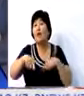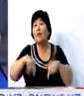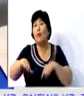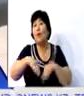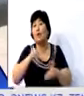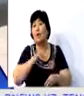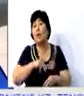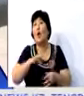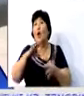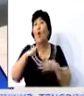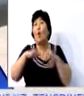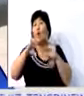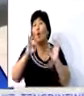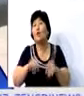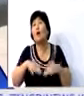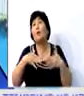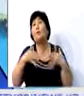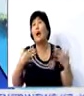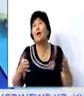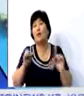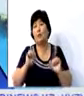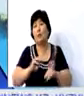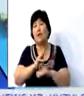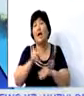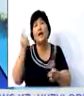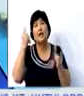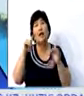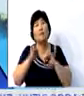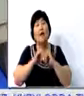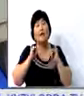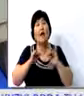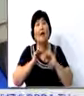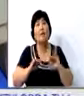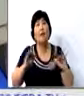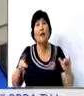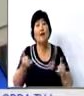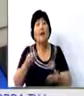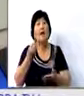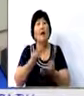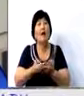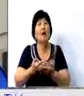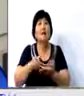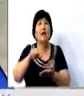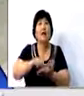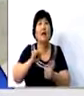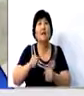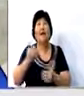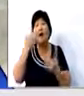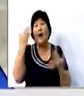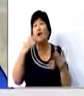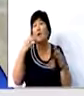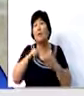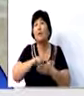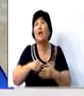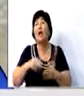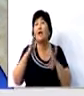жасайды. Қолөнермен айналысу үшін де барлық мүмкіндік қарастырылған. Шығармашылық қырын дамытқысы келген балғын құмды анимация үйірмесіне қатыса алады. Халықтық партия өкілдері